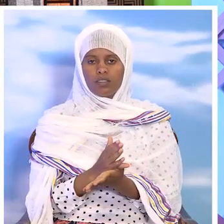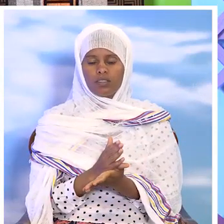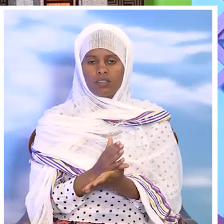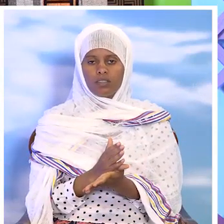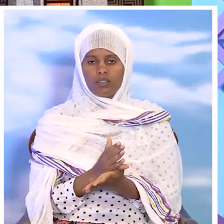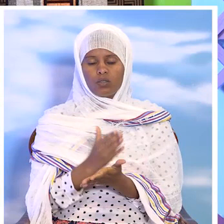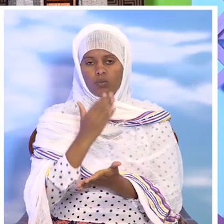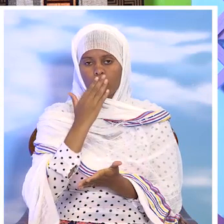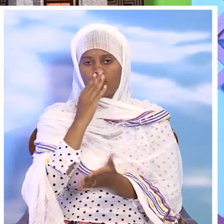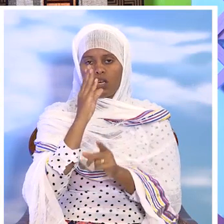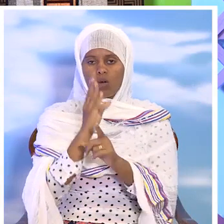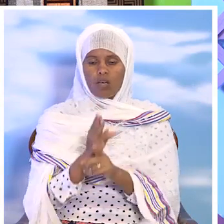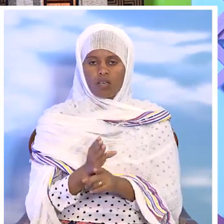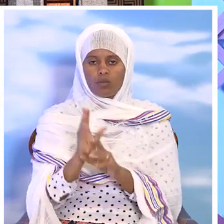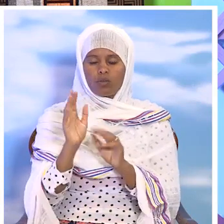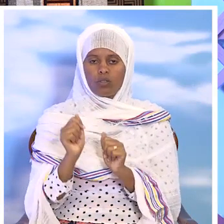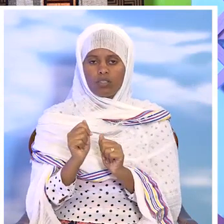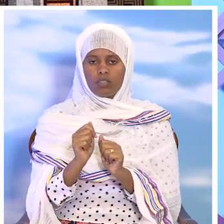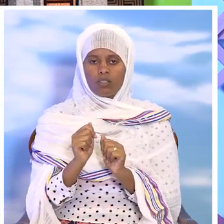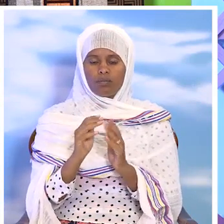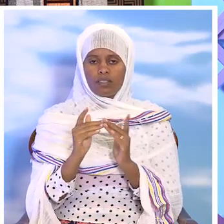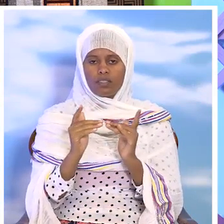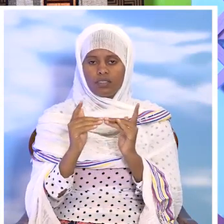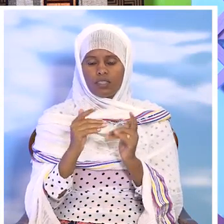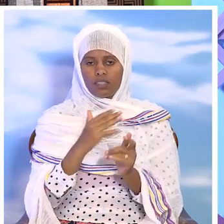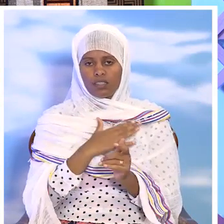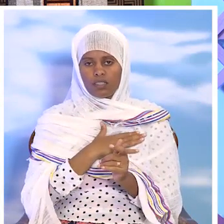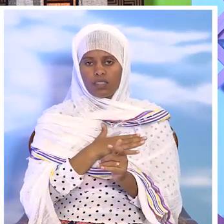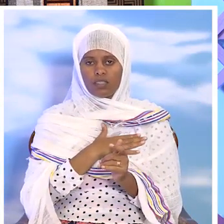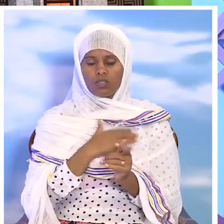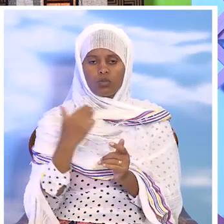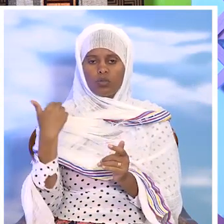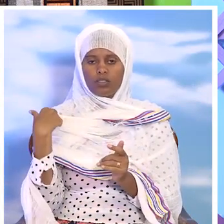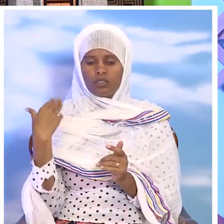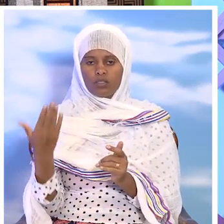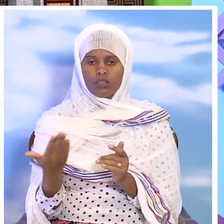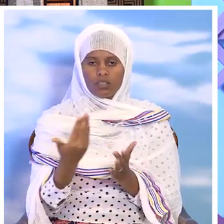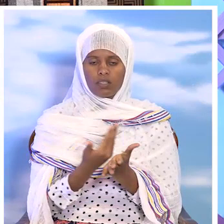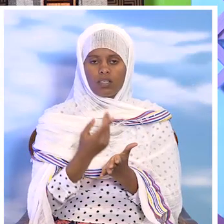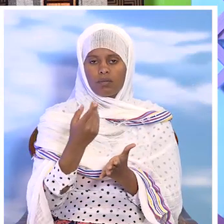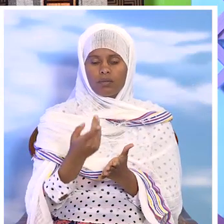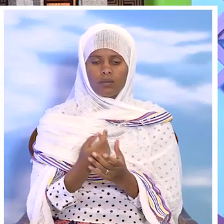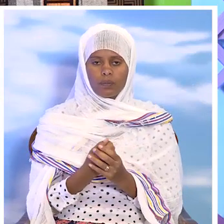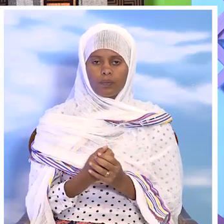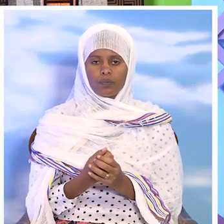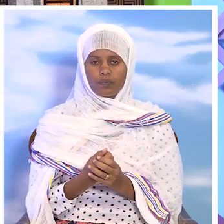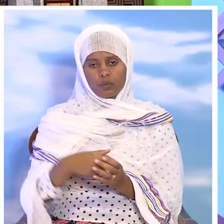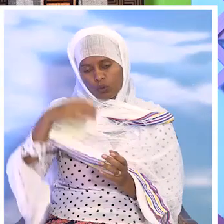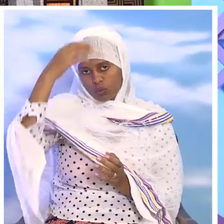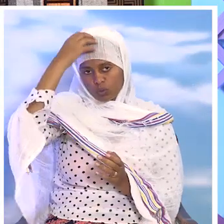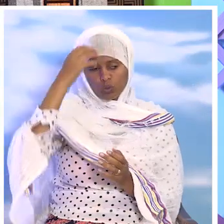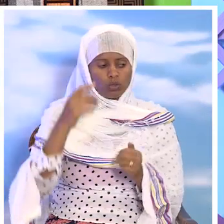ሃዋርያዊት ኣፅናፋዊት ዝኾነት ቤተ ክርስቲያን ዝወፅእ ካብዚ ክርስቶስ